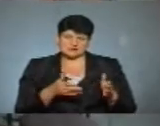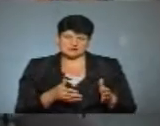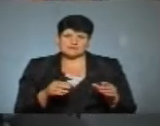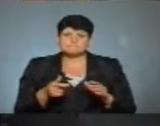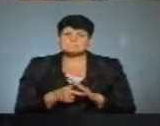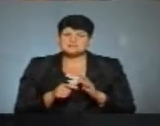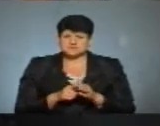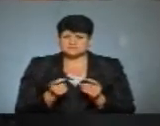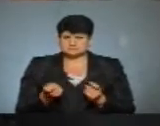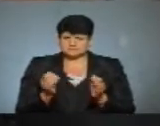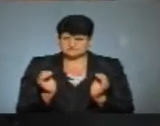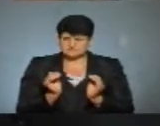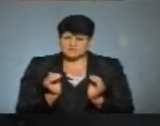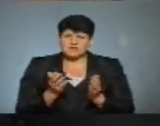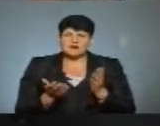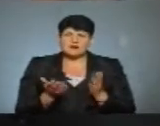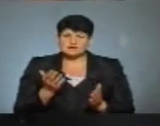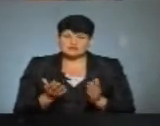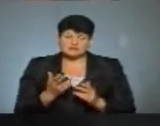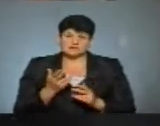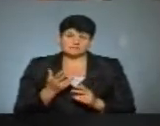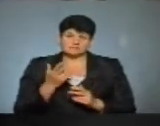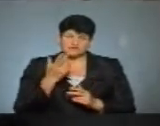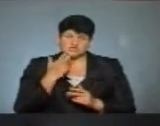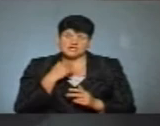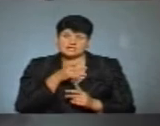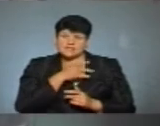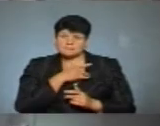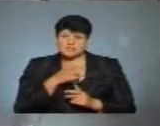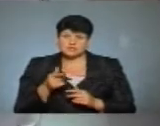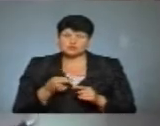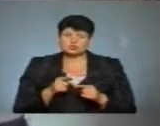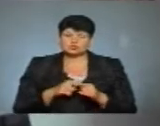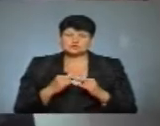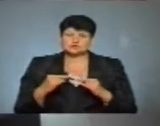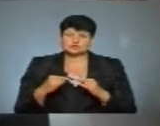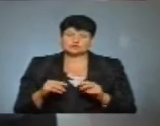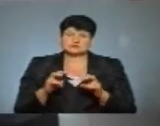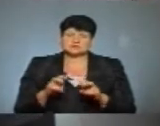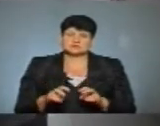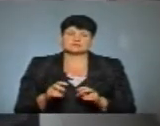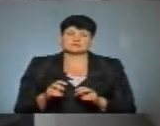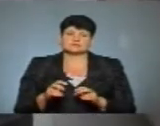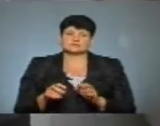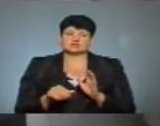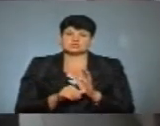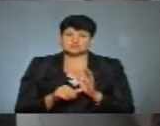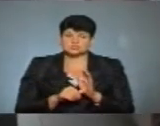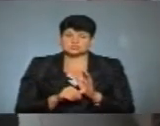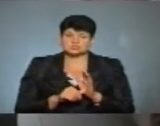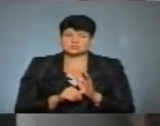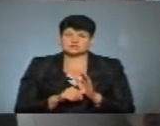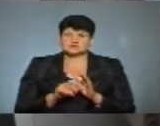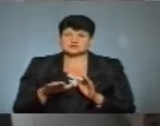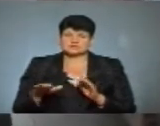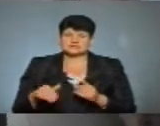не є великим, але коли звичайний період у нас освітнього процесу, то за столами сидить може і троє, шестеро мається на увазі